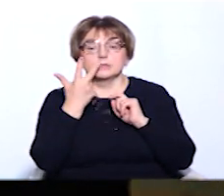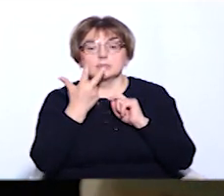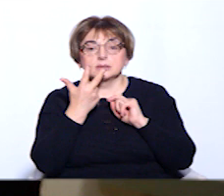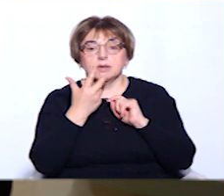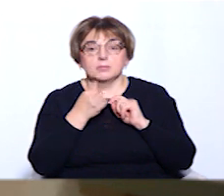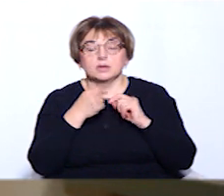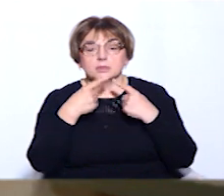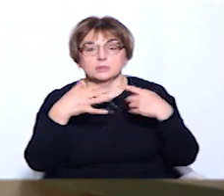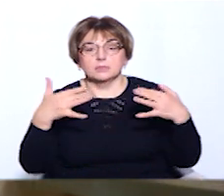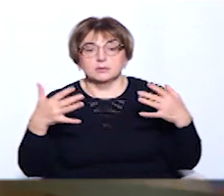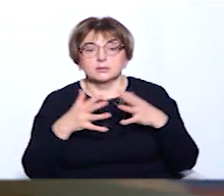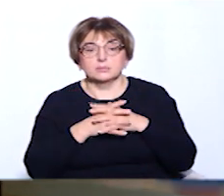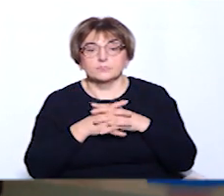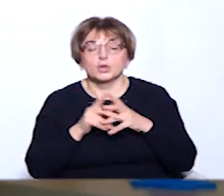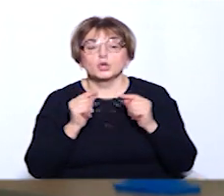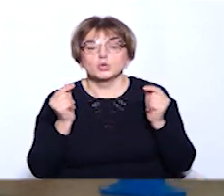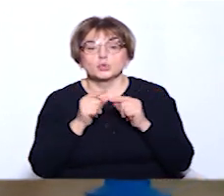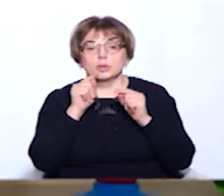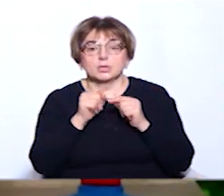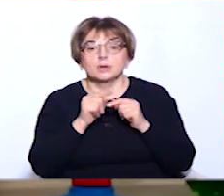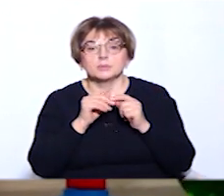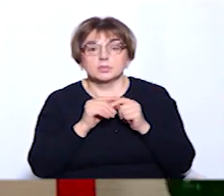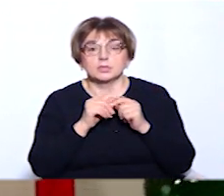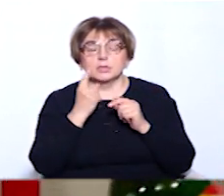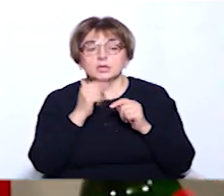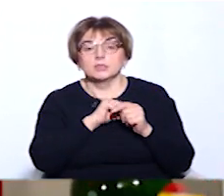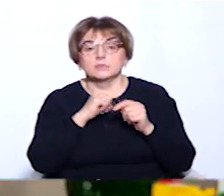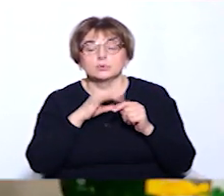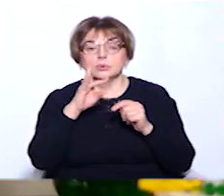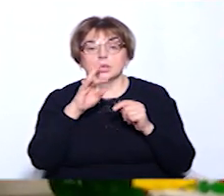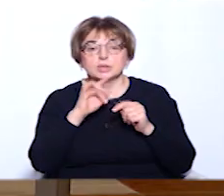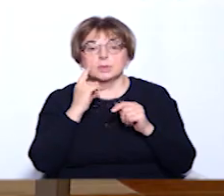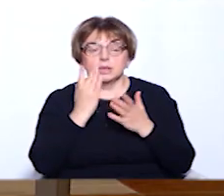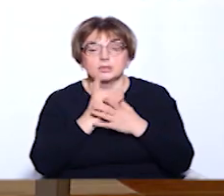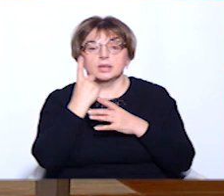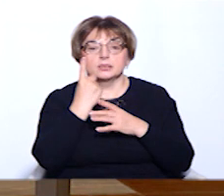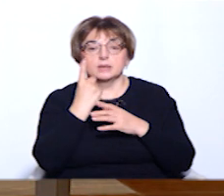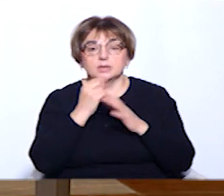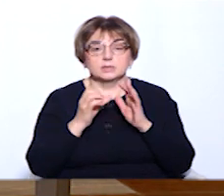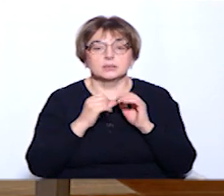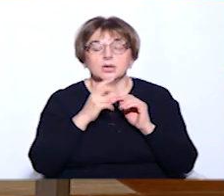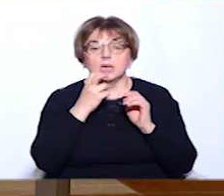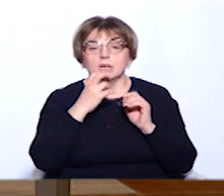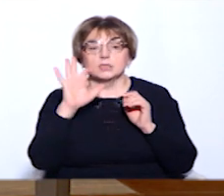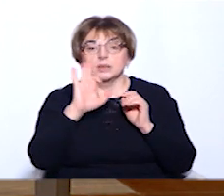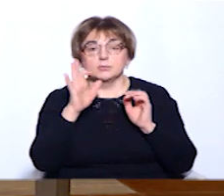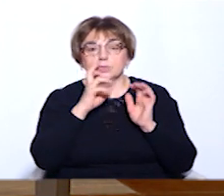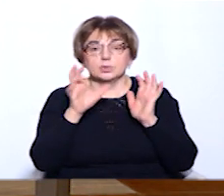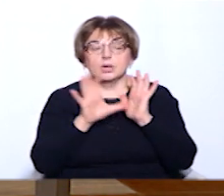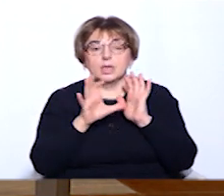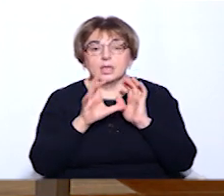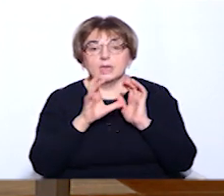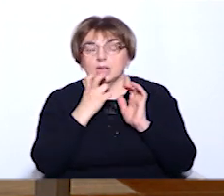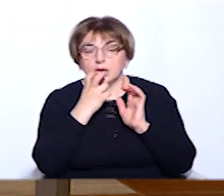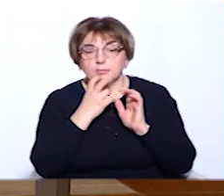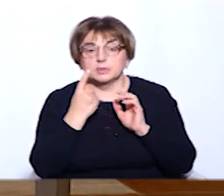სამმა გმებსაც. სწორედ ამის გამო ნახშირბადი არის ერთადერთი ელემენტი, რომელსაც შეუძლია წარმოქმნას ორ